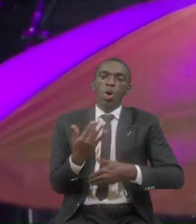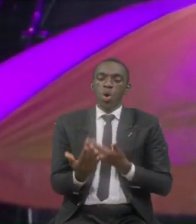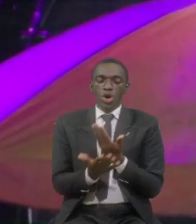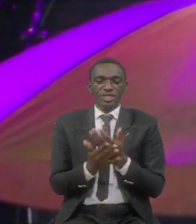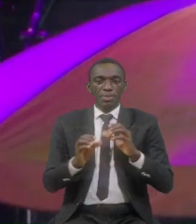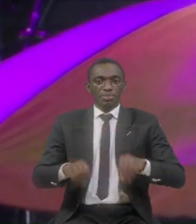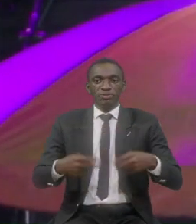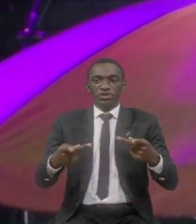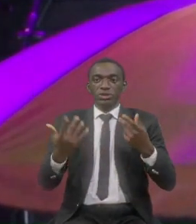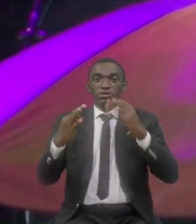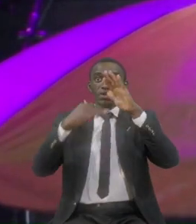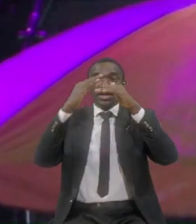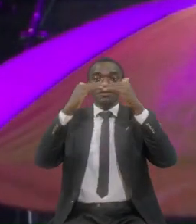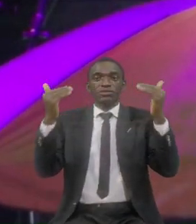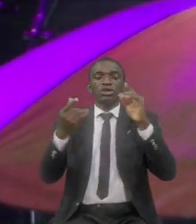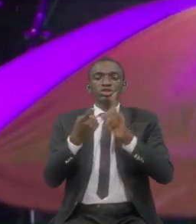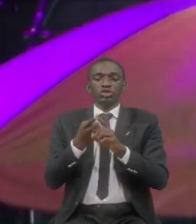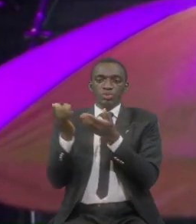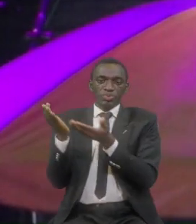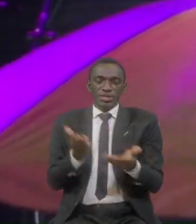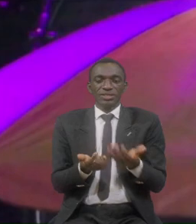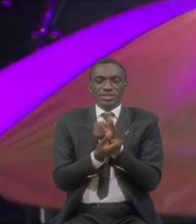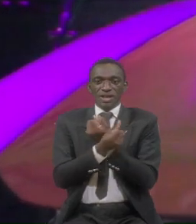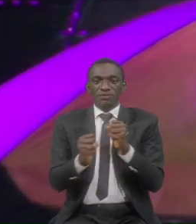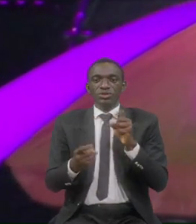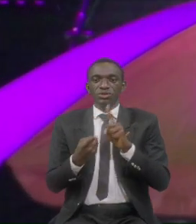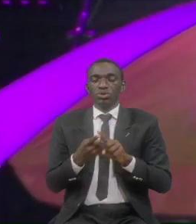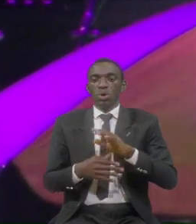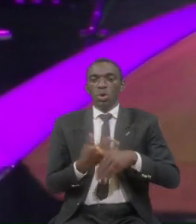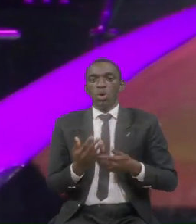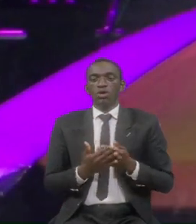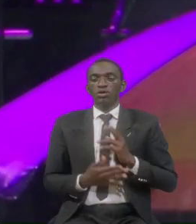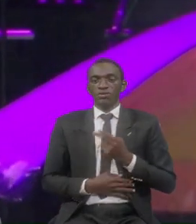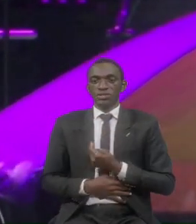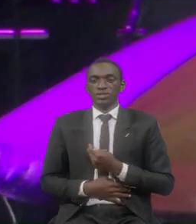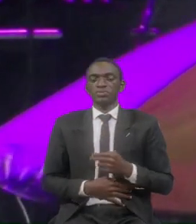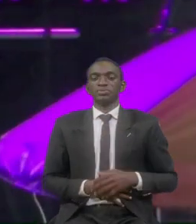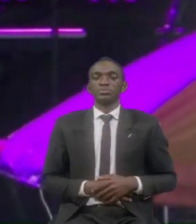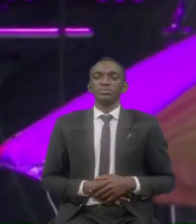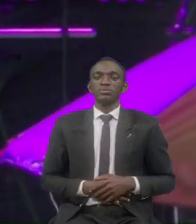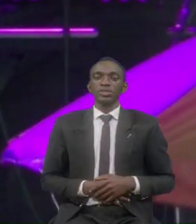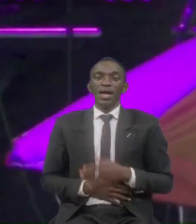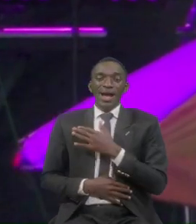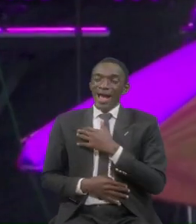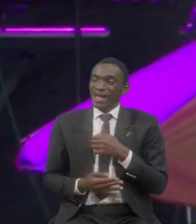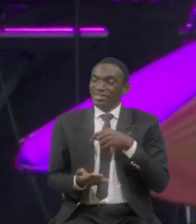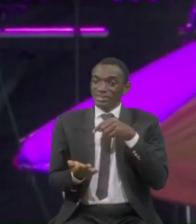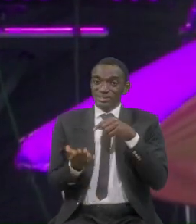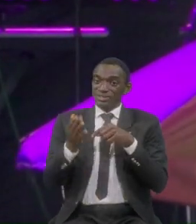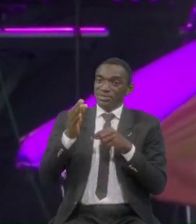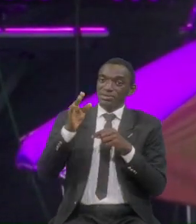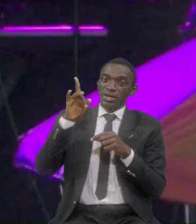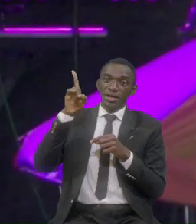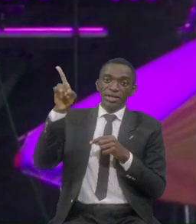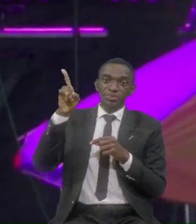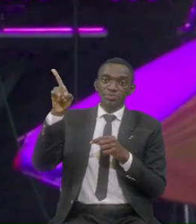bring salvation to us. Mao ni ang usa ka anak nga modala sa kaning pagtakbo sa Dios sa kaluwasan sa langit. And he brought for the Son.